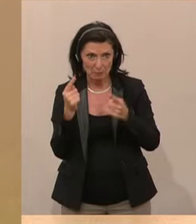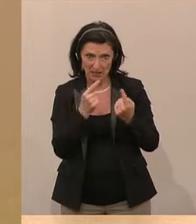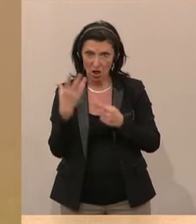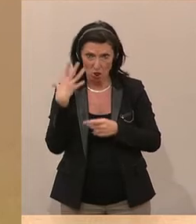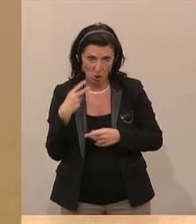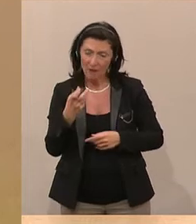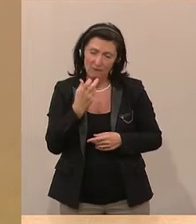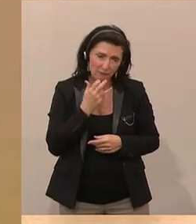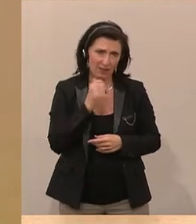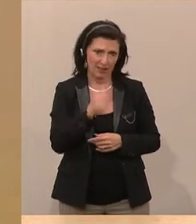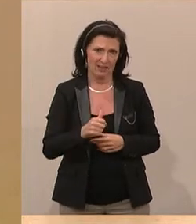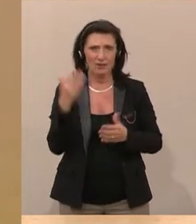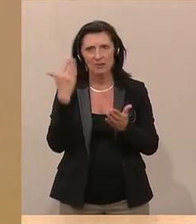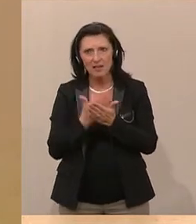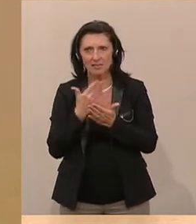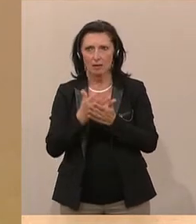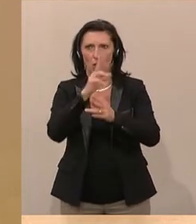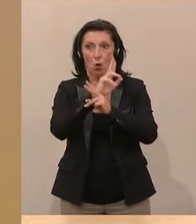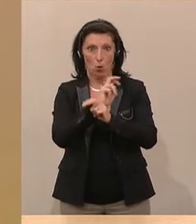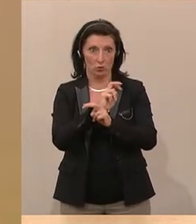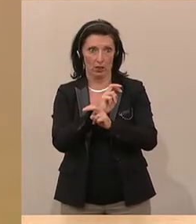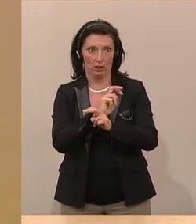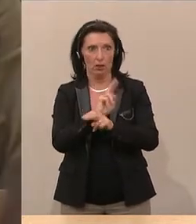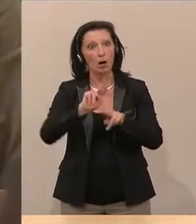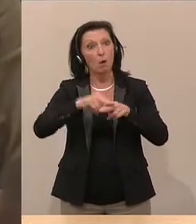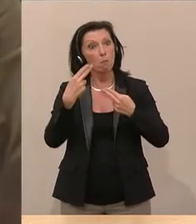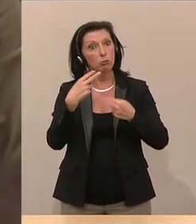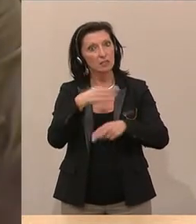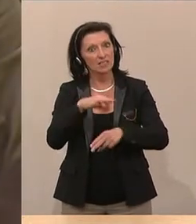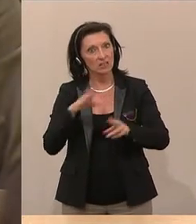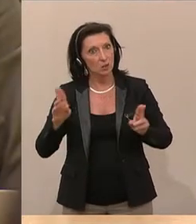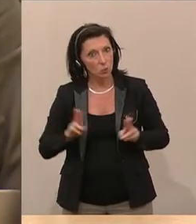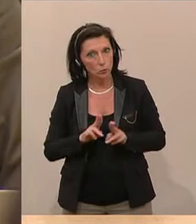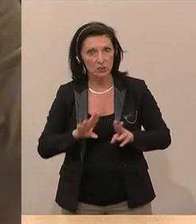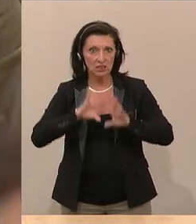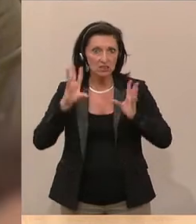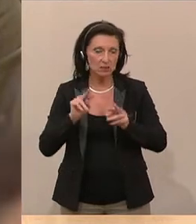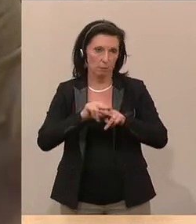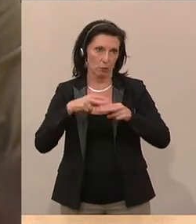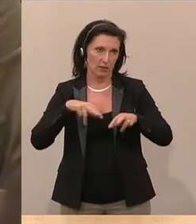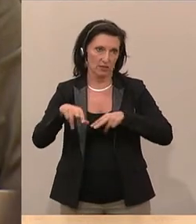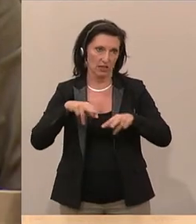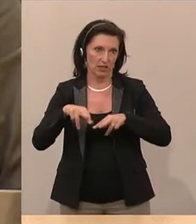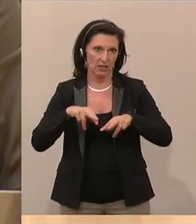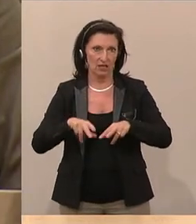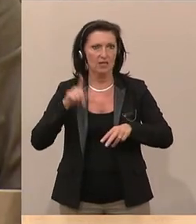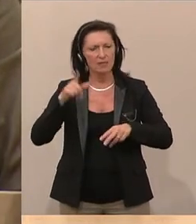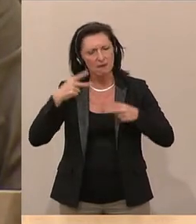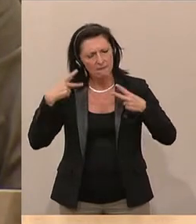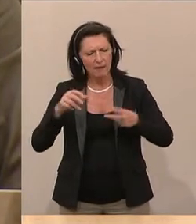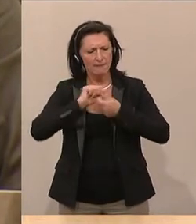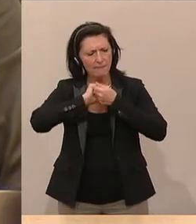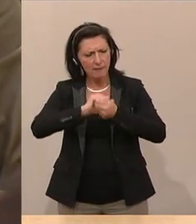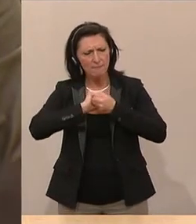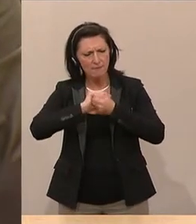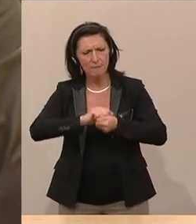Und gerade deswegen ist Österreich, allen voran Bundeskanzler Kurz und die gesamte Bundesregierung, auch nicht müde geworden, diese Probleme